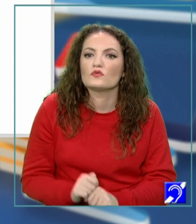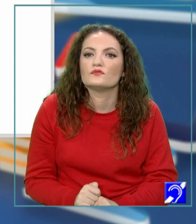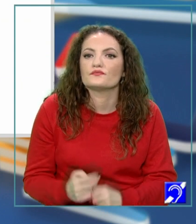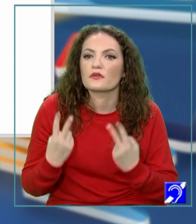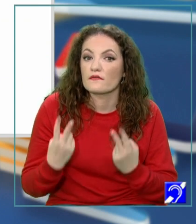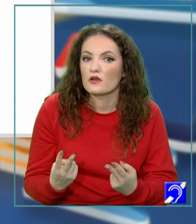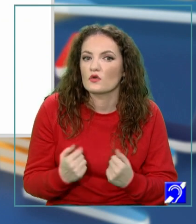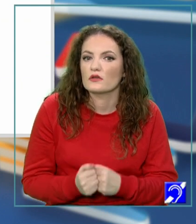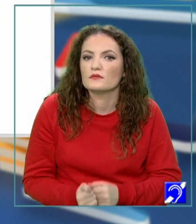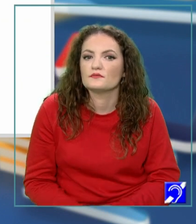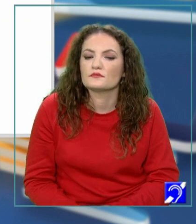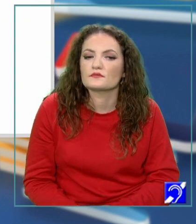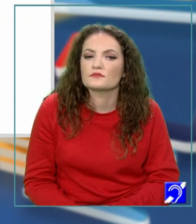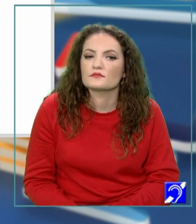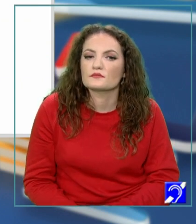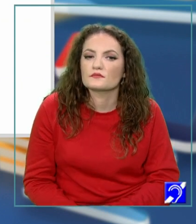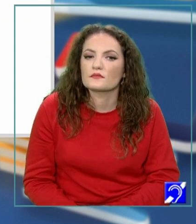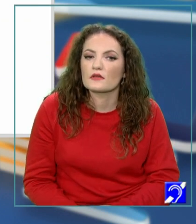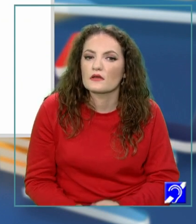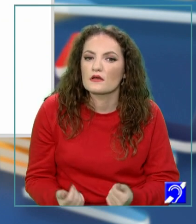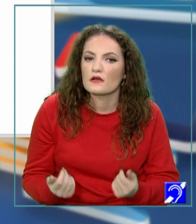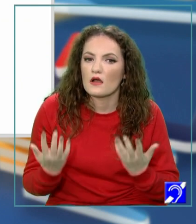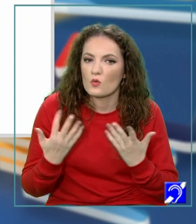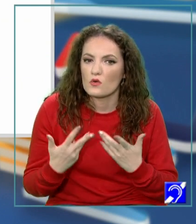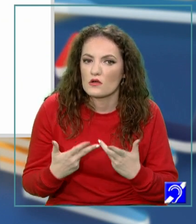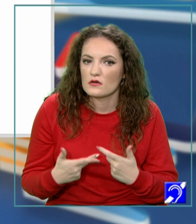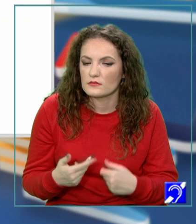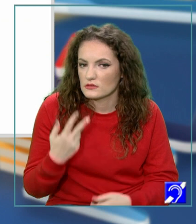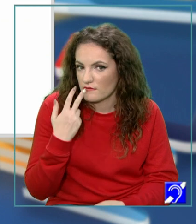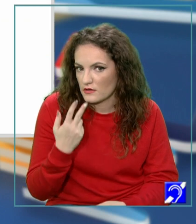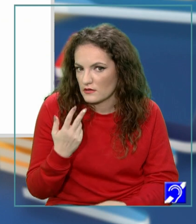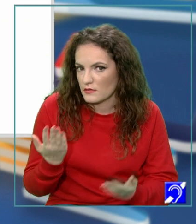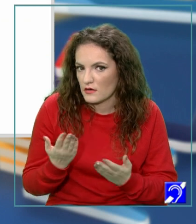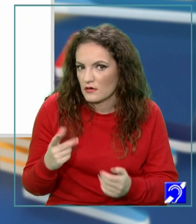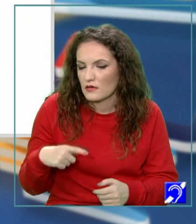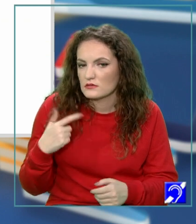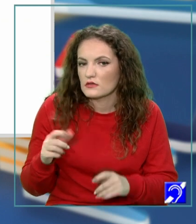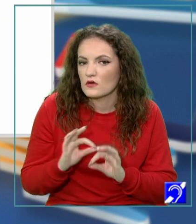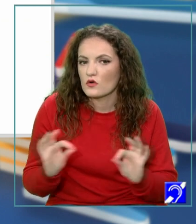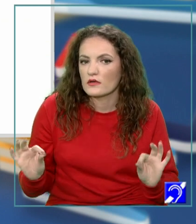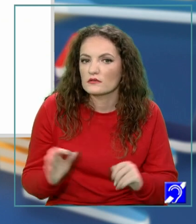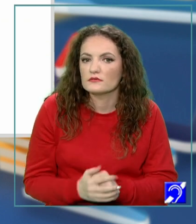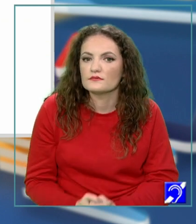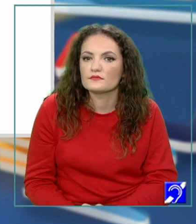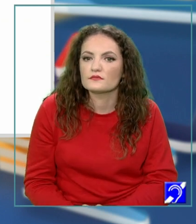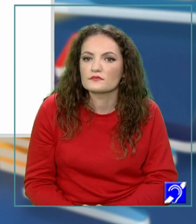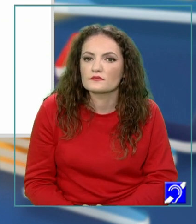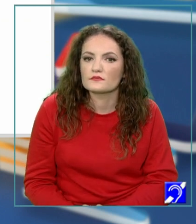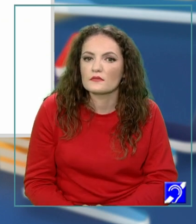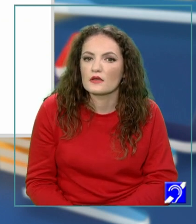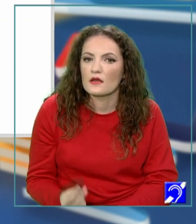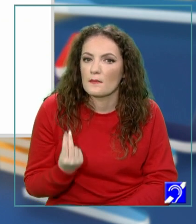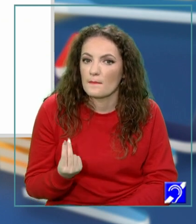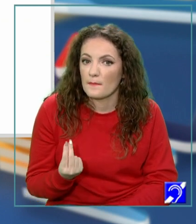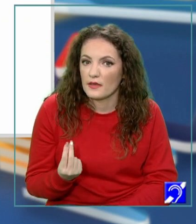4 variante de răspuns. O să încercăm să rezolvăm exercițiul ca să vedem care variantă este corectă. Ce înseamnă că fracția să fie bine